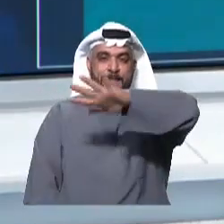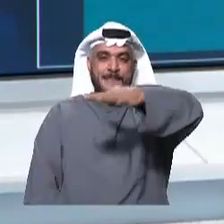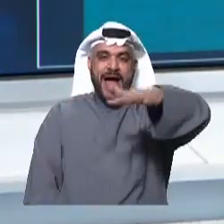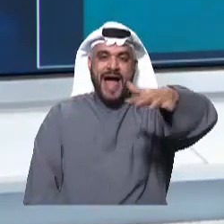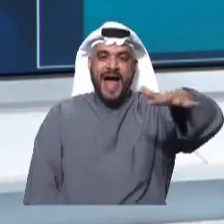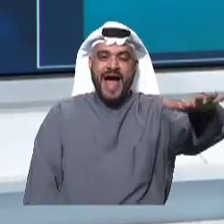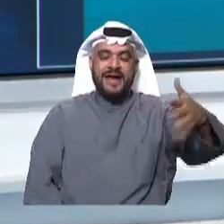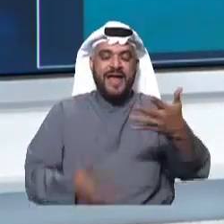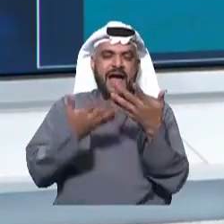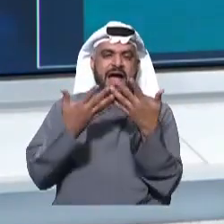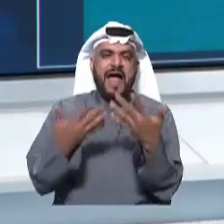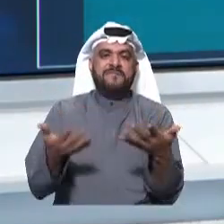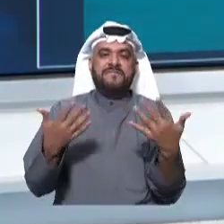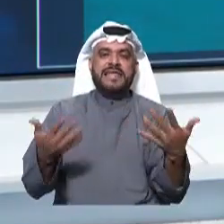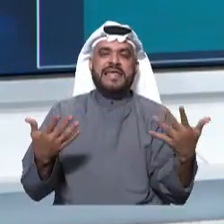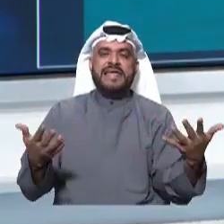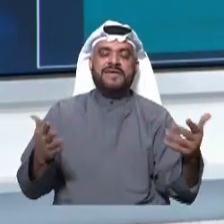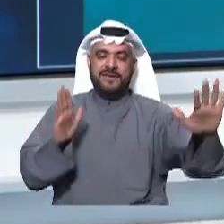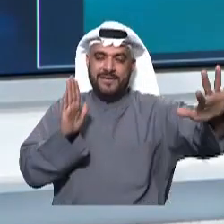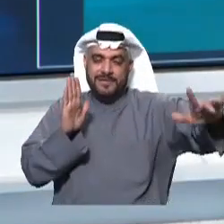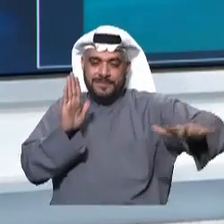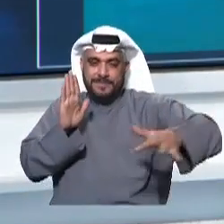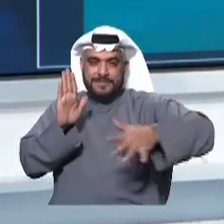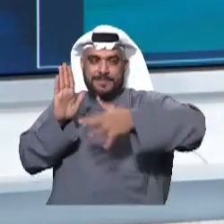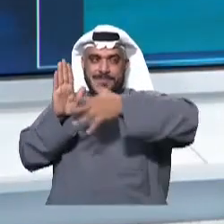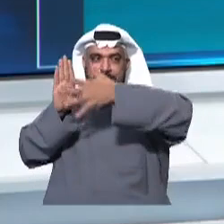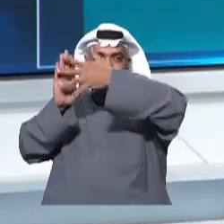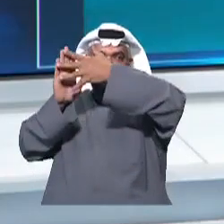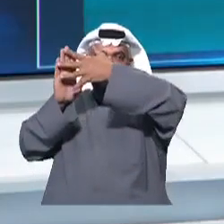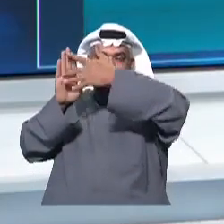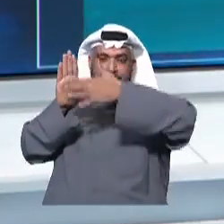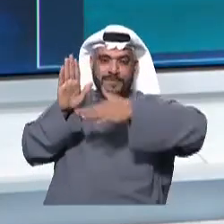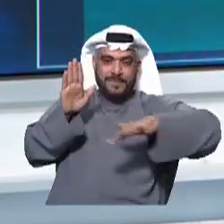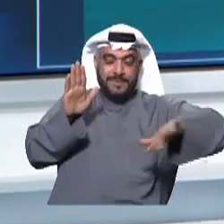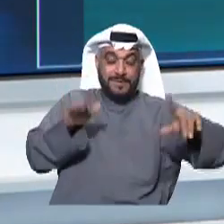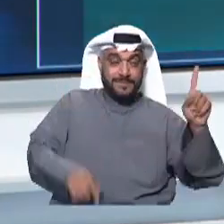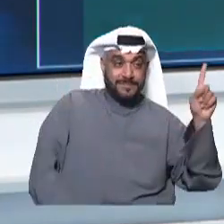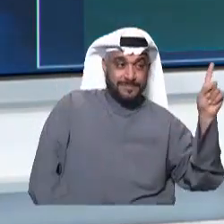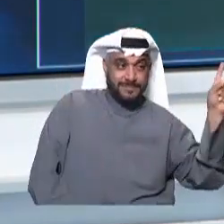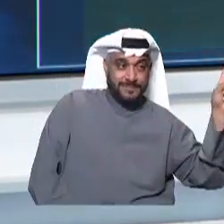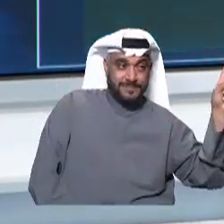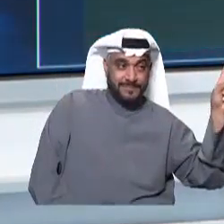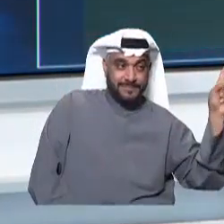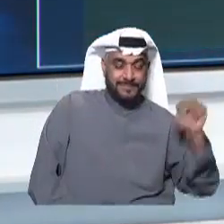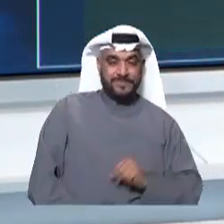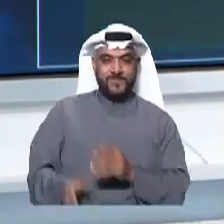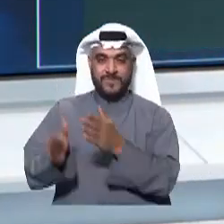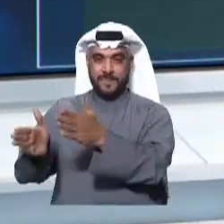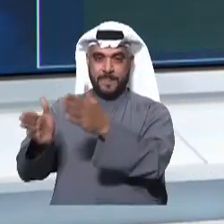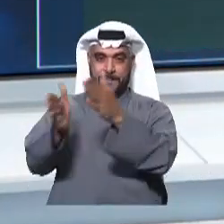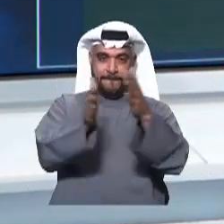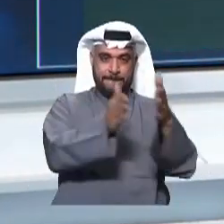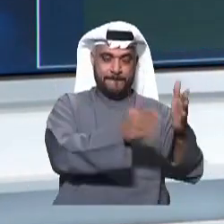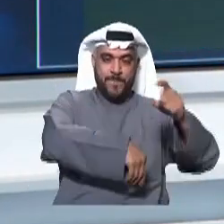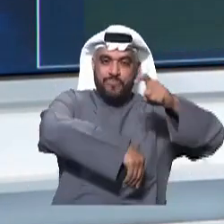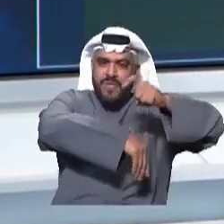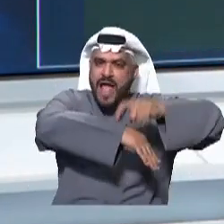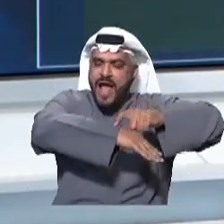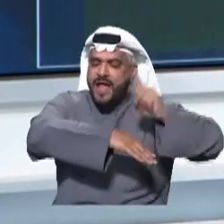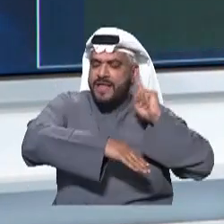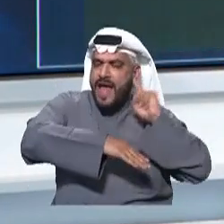البحر خفيف إلى معتدل الموج، ارتفاع الموج يبلغ ما بين 1 إلى 4 أقدام. موعد أذان الفجر